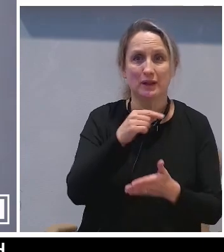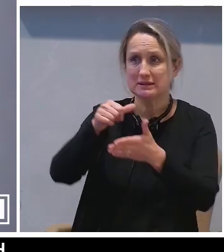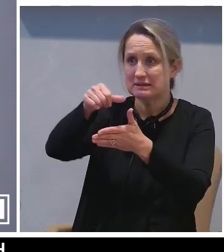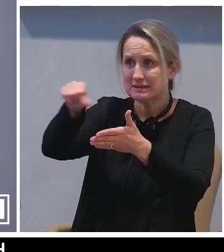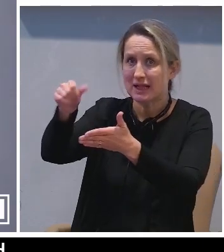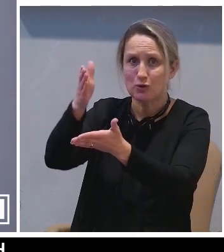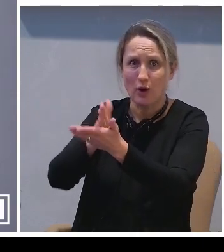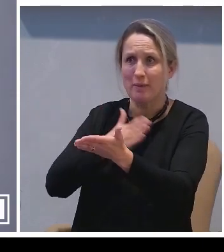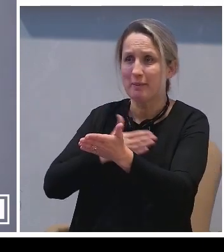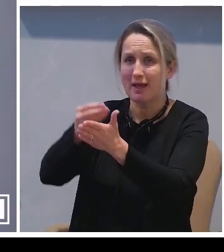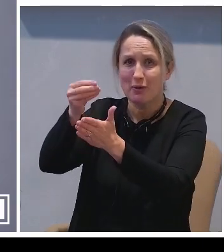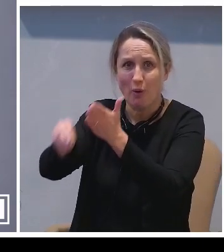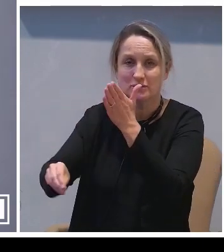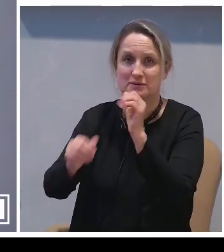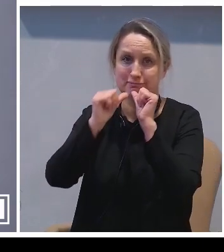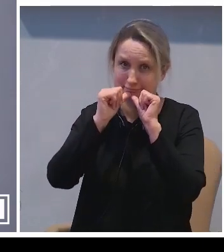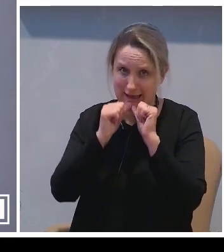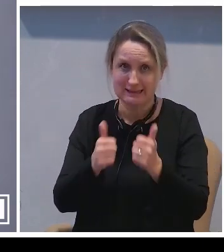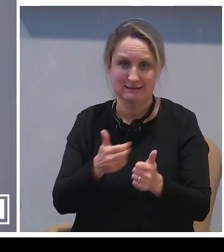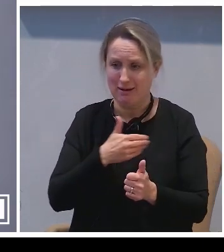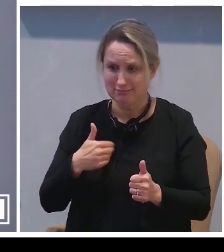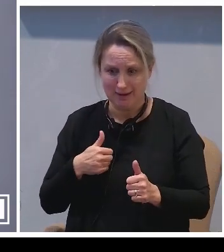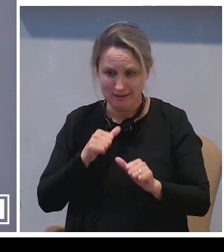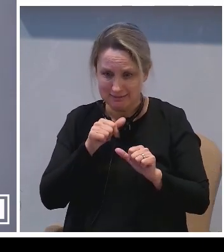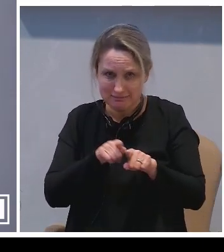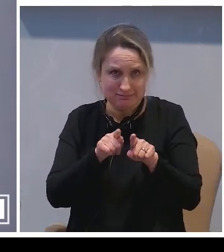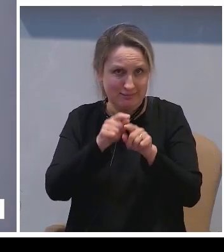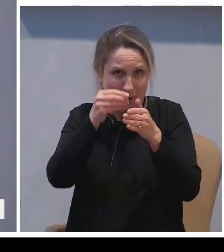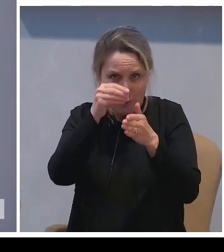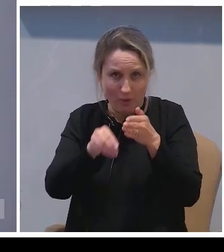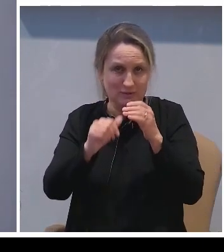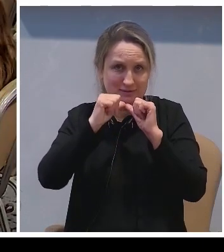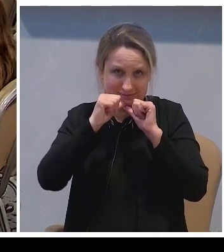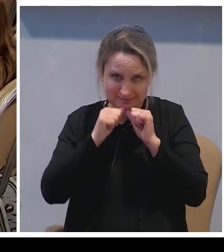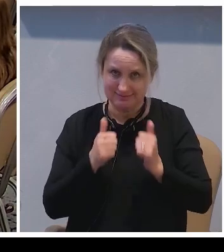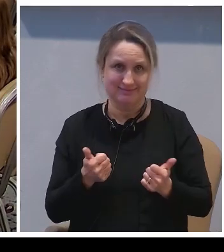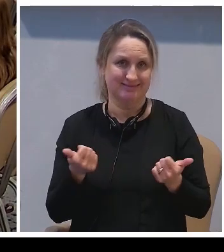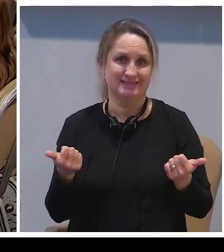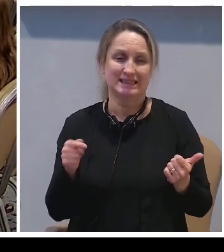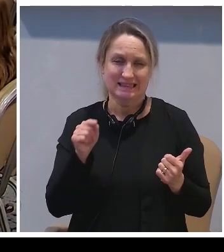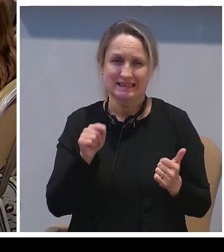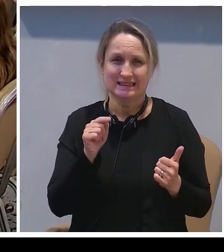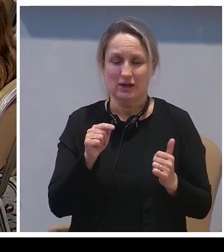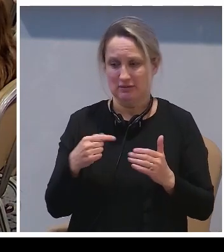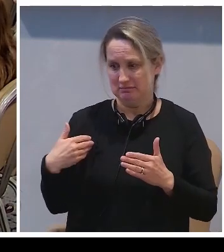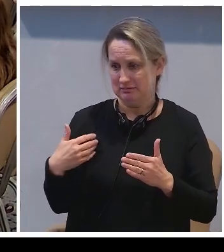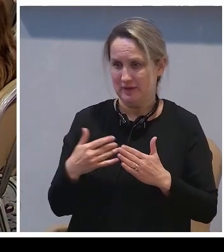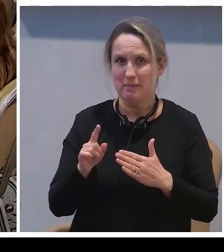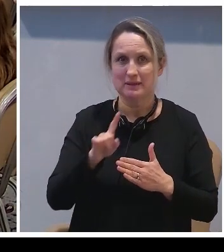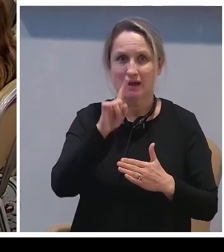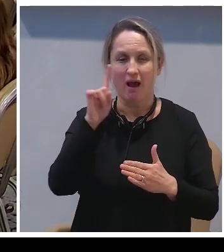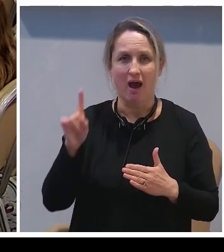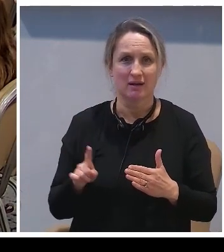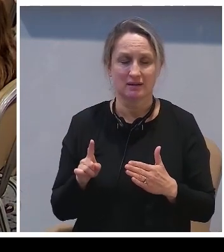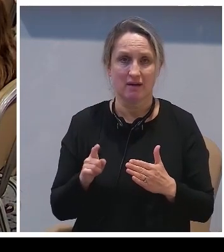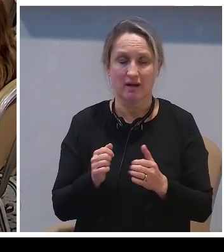Isegi meie ei father saa said, osta. there's a price tag. I Et want to see on buy, nagu but we can't. üks viimase aja trende vaadates hästi